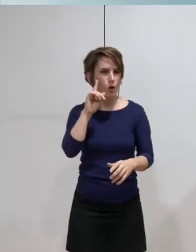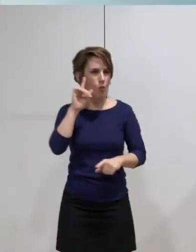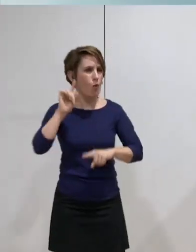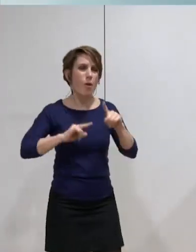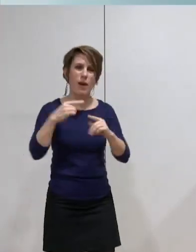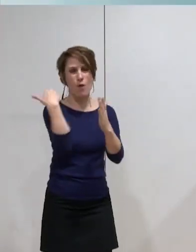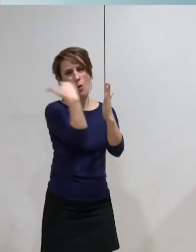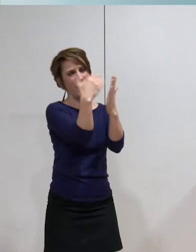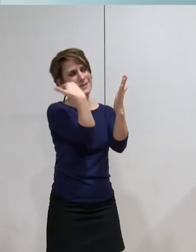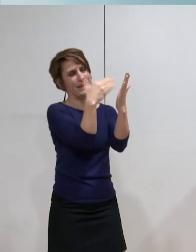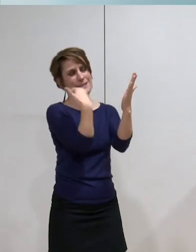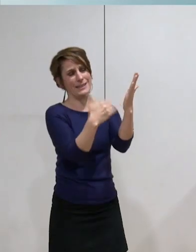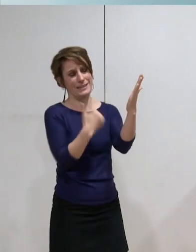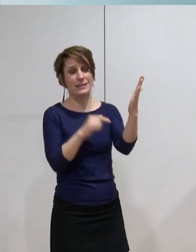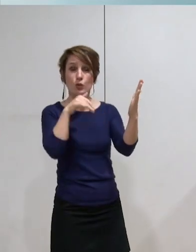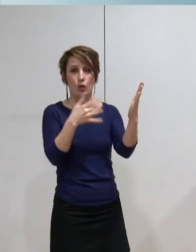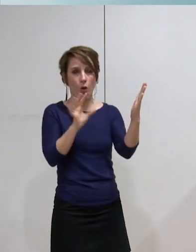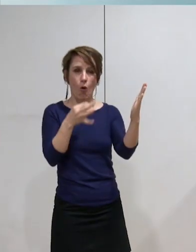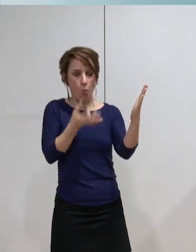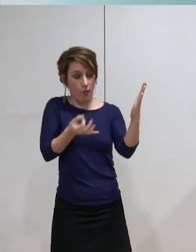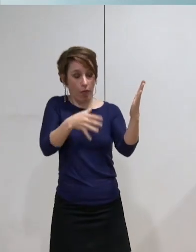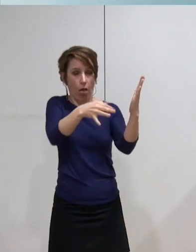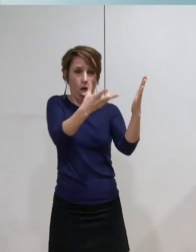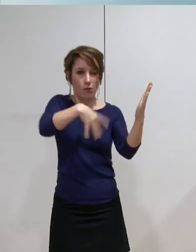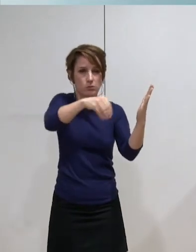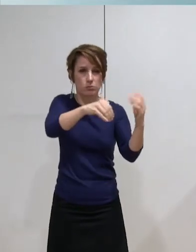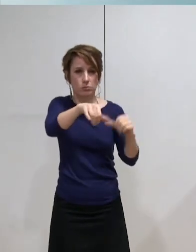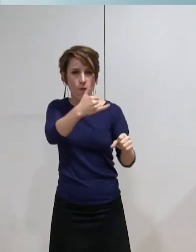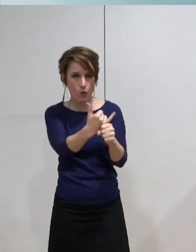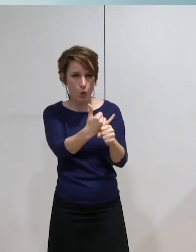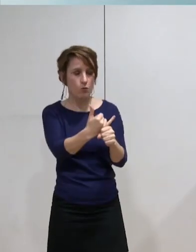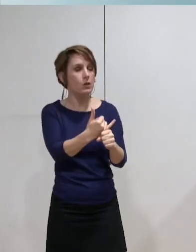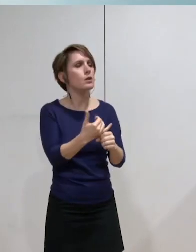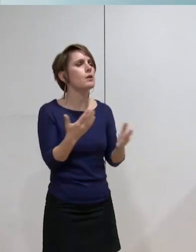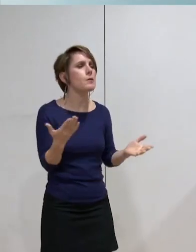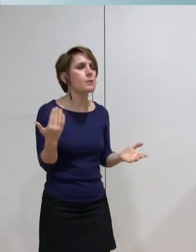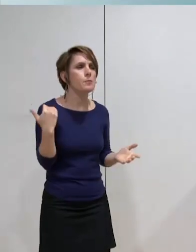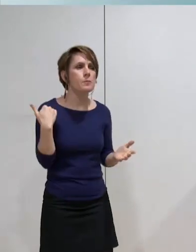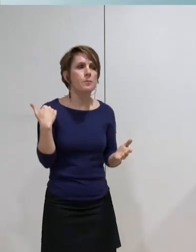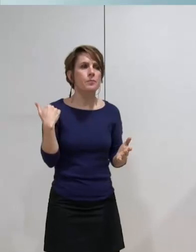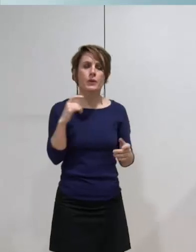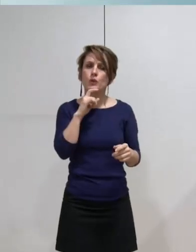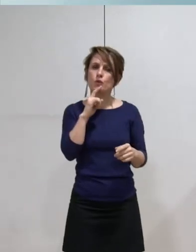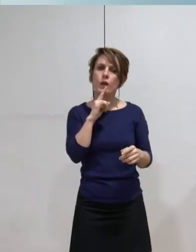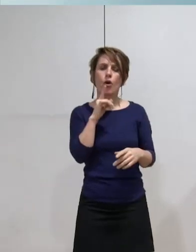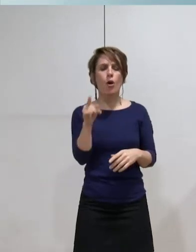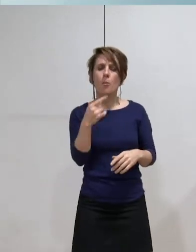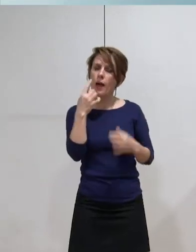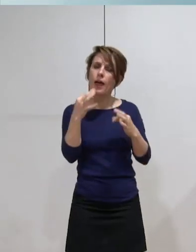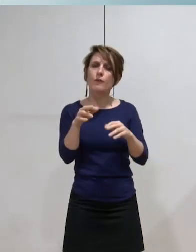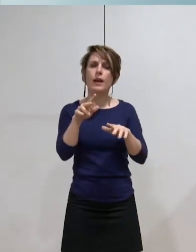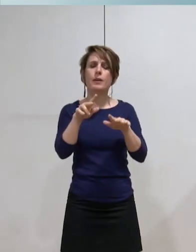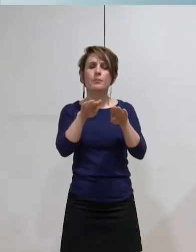quelques fausses rumeurs en ce qui concerne il a été évoqué la possibilité d'avoir le périscolaire